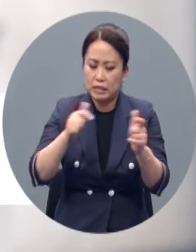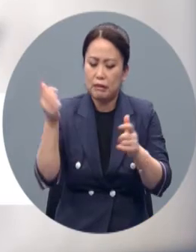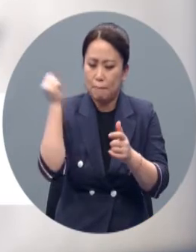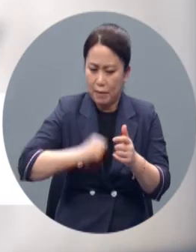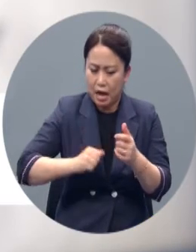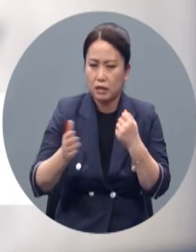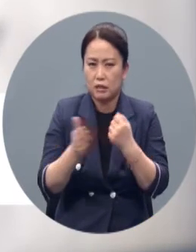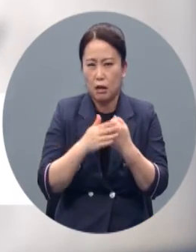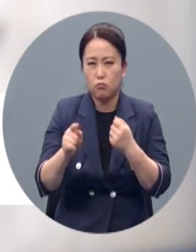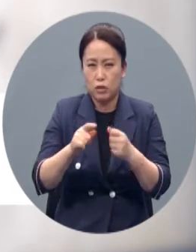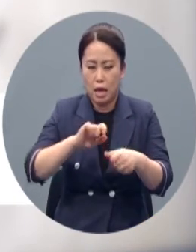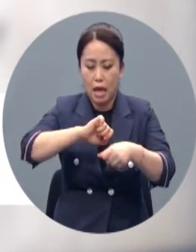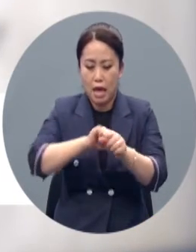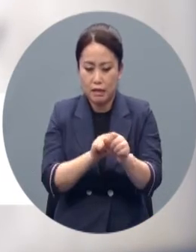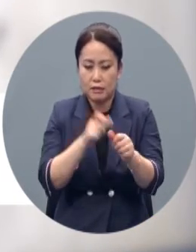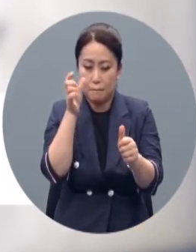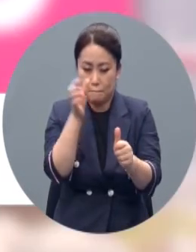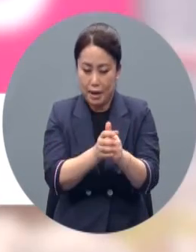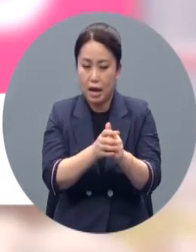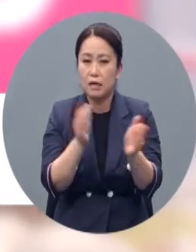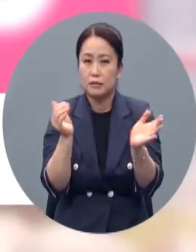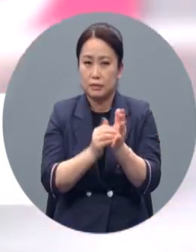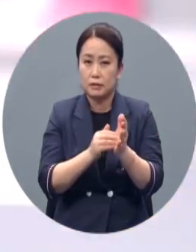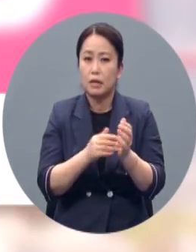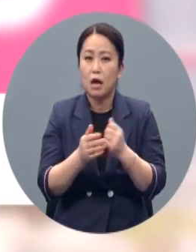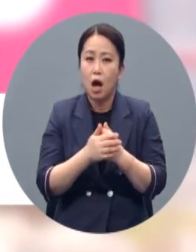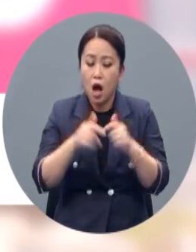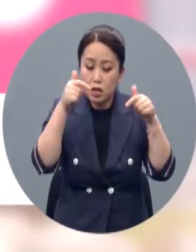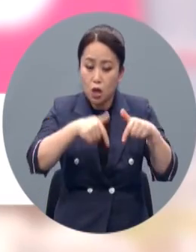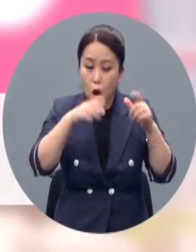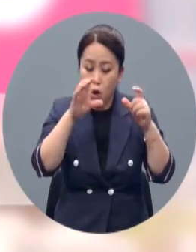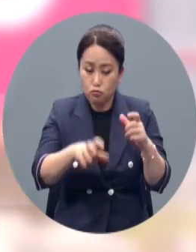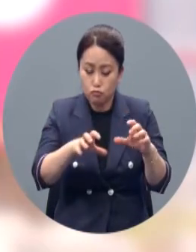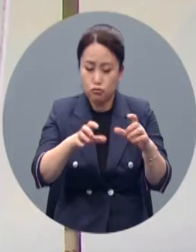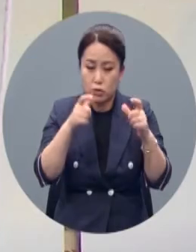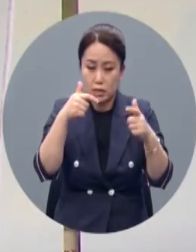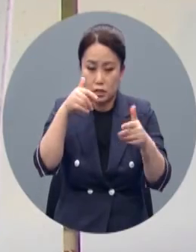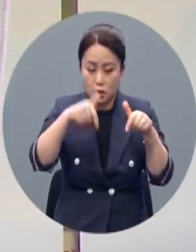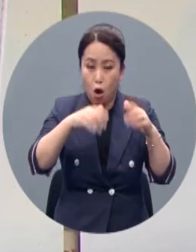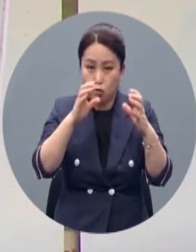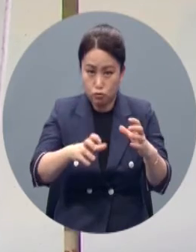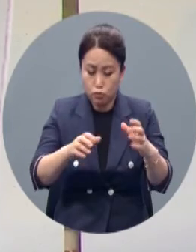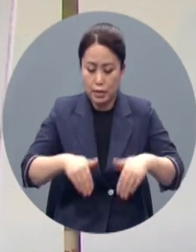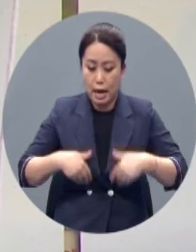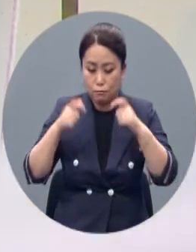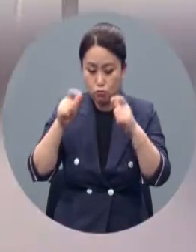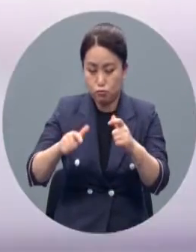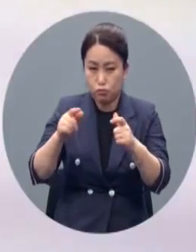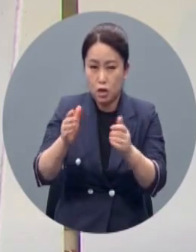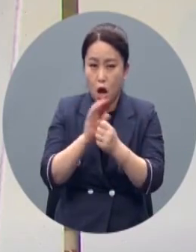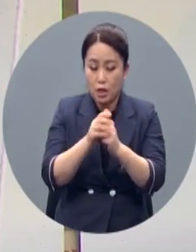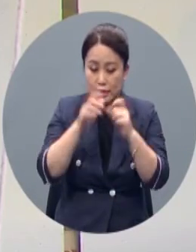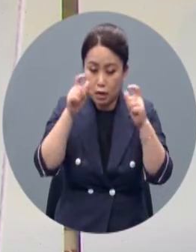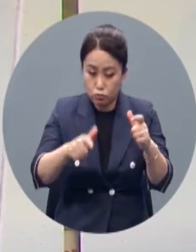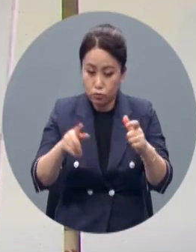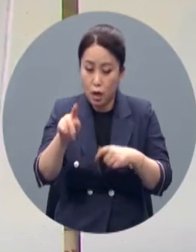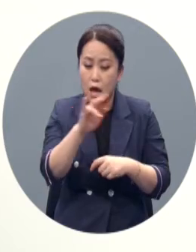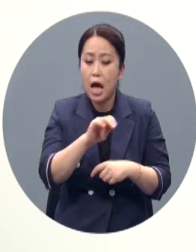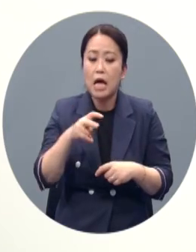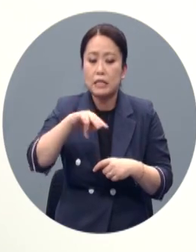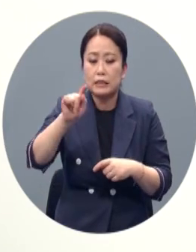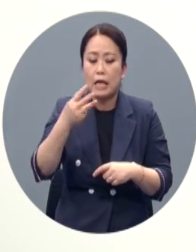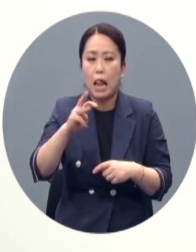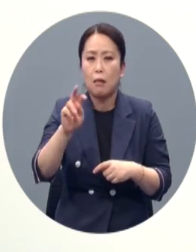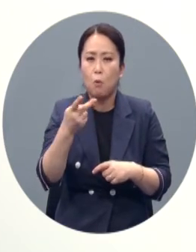지난 6월과 7월 부산에서는 서구의 김밥집 꽈 남구와 연재 구의 밀면 집에서 살모넬라 균 으로 인한 집단